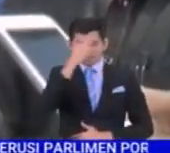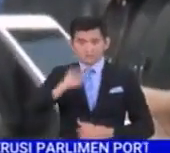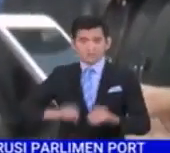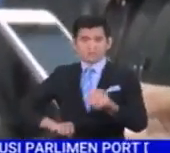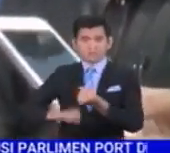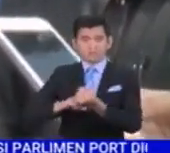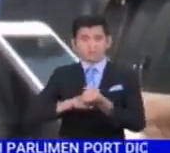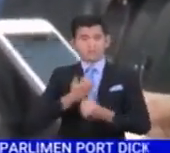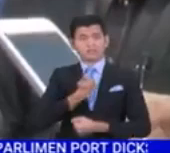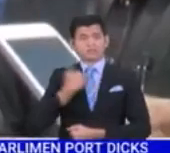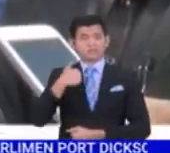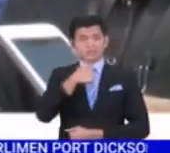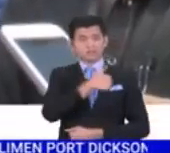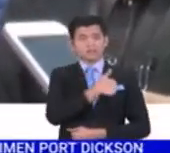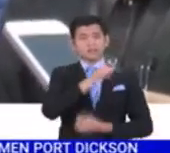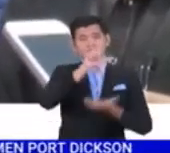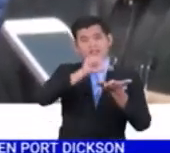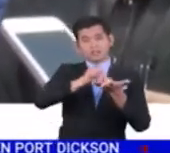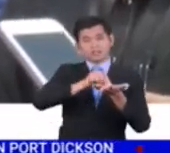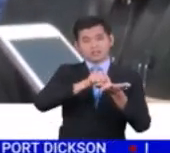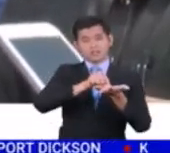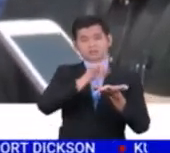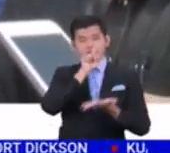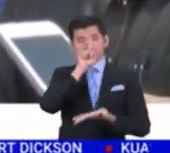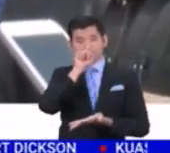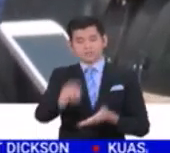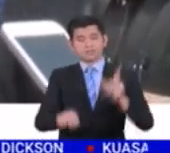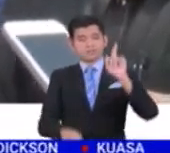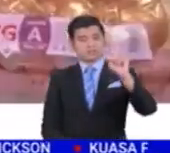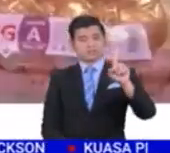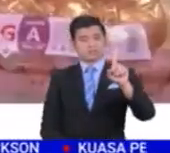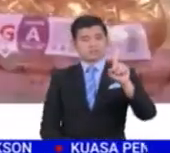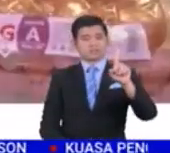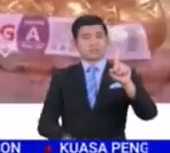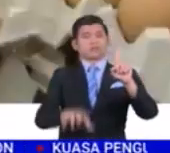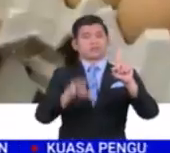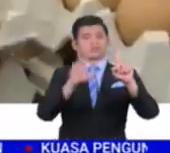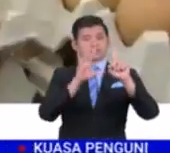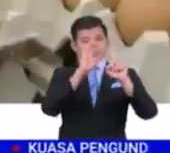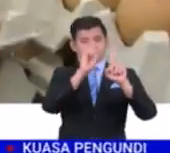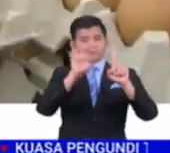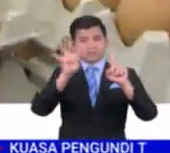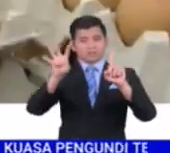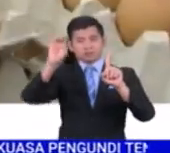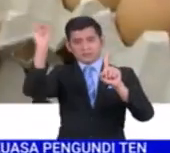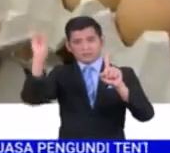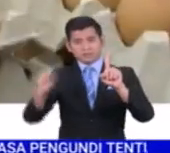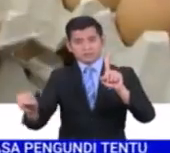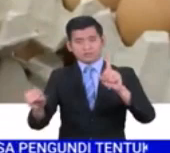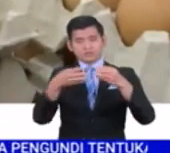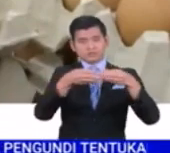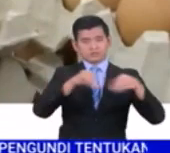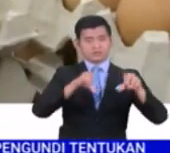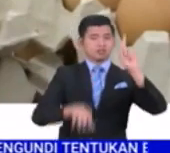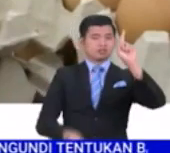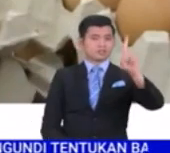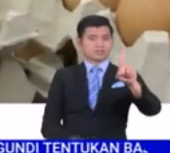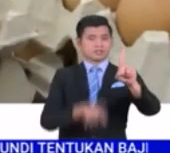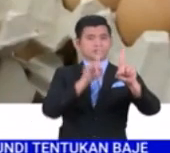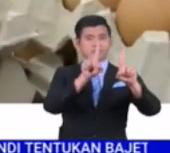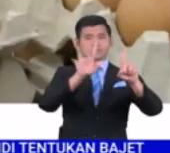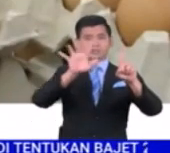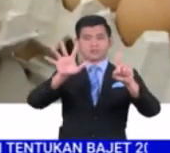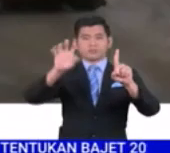kita, ayam adalah 104%. Sementara telur sebanyak